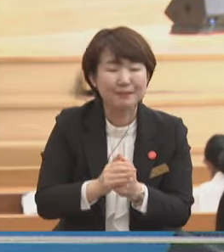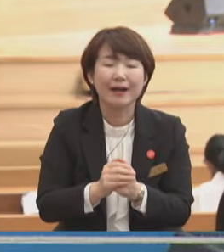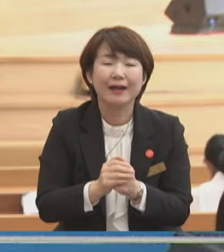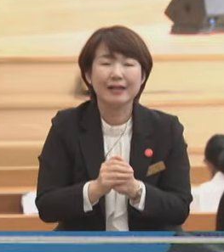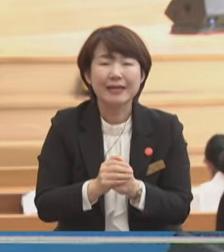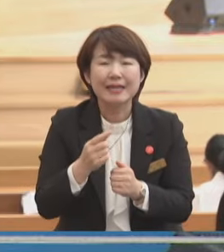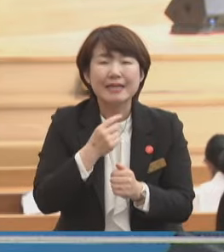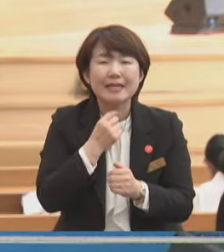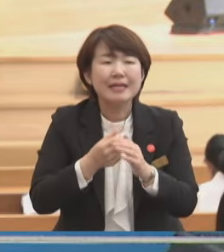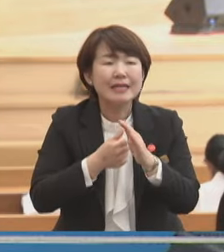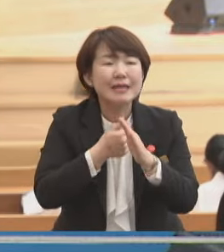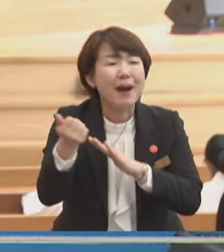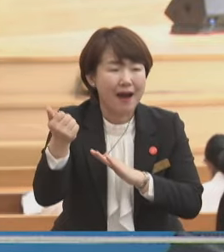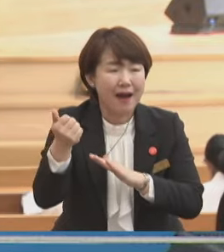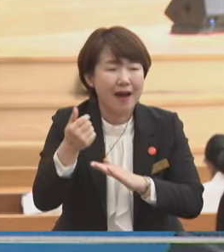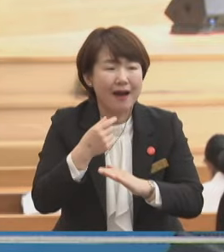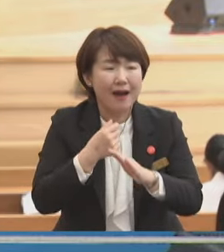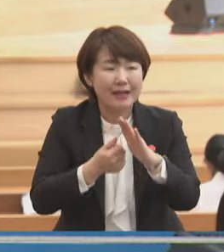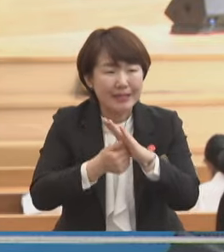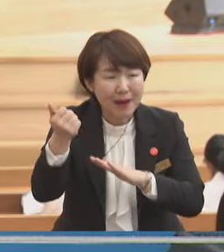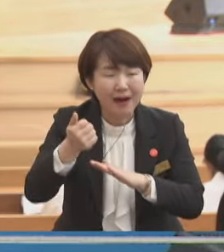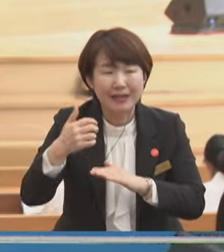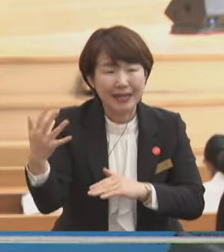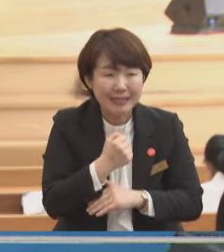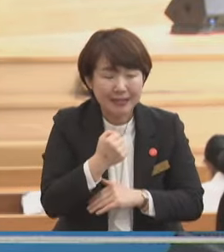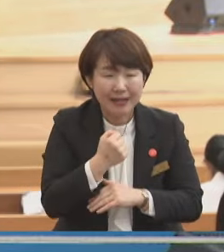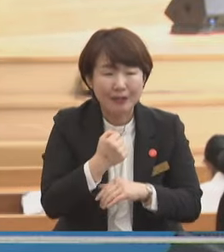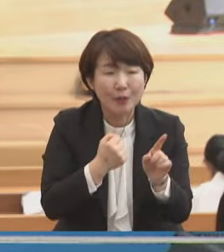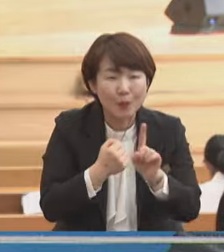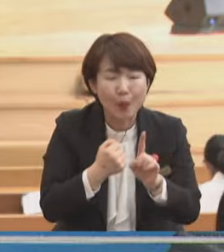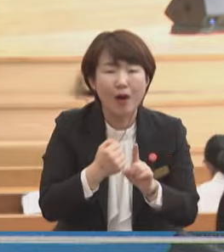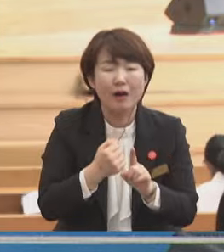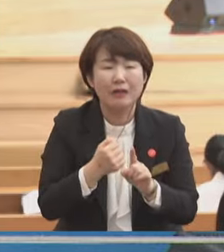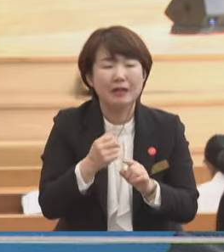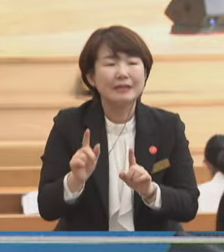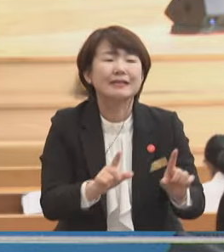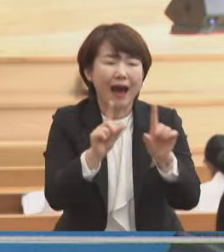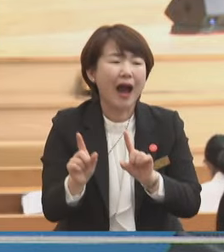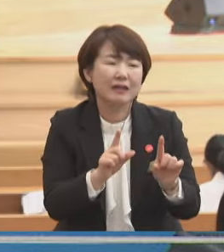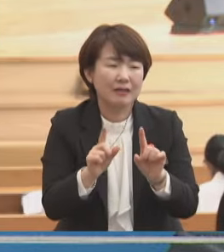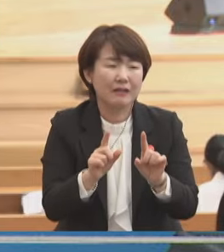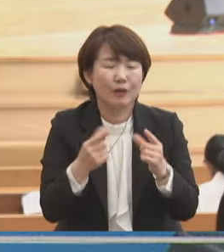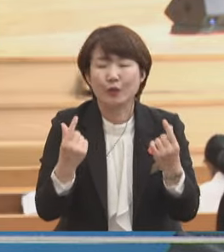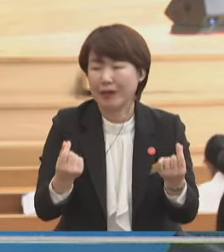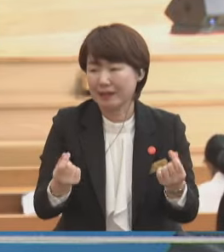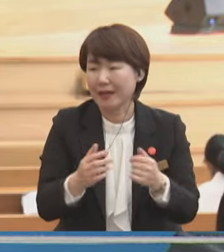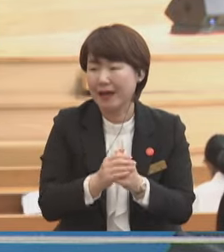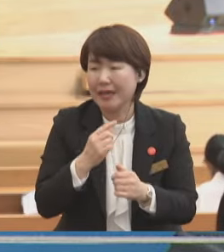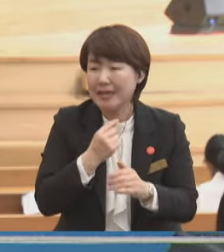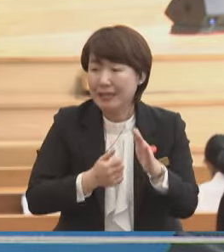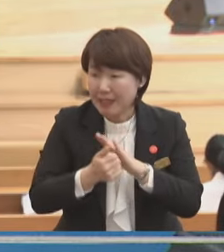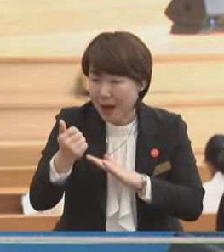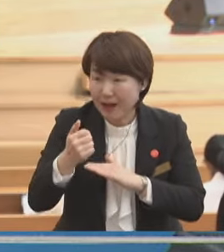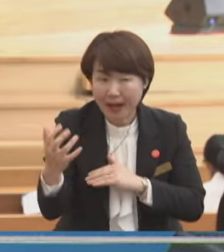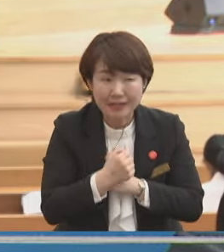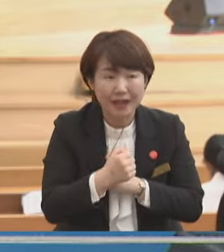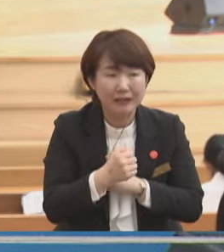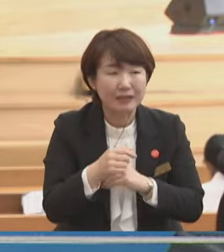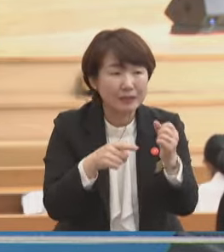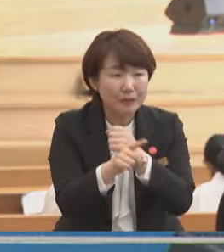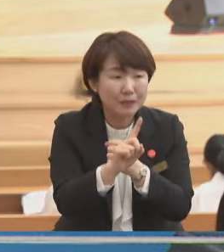희망을 가진다는 것은 곧 산다는 것을 의 다시요 희망을 가진다는